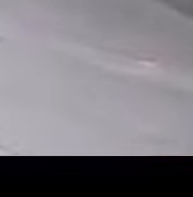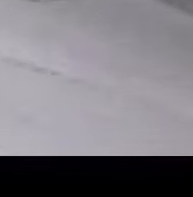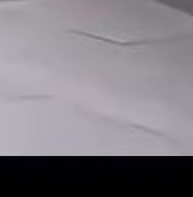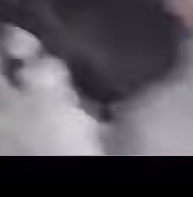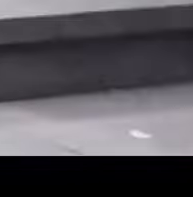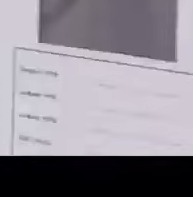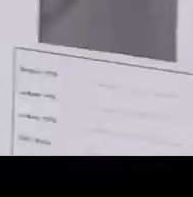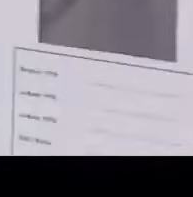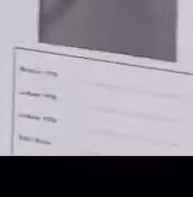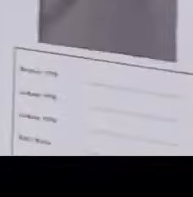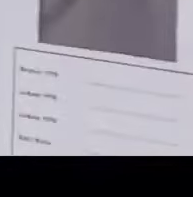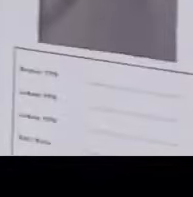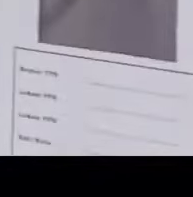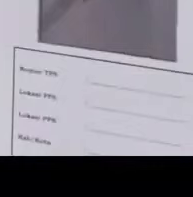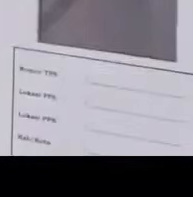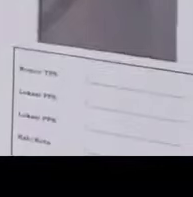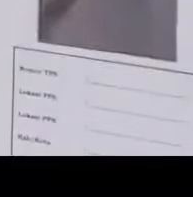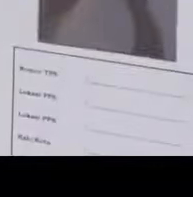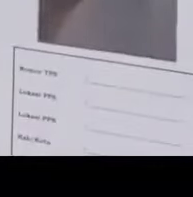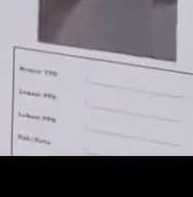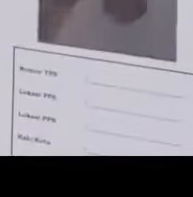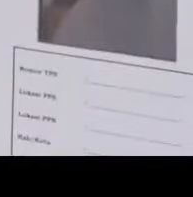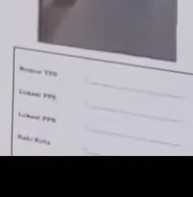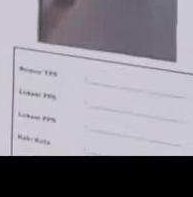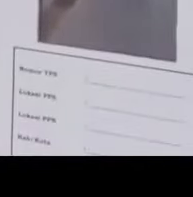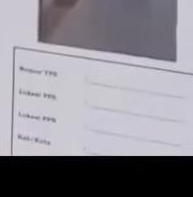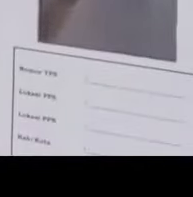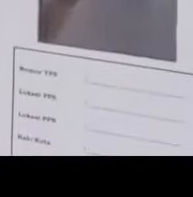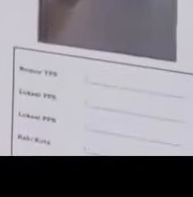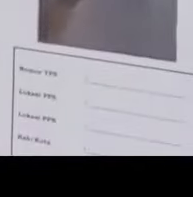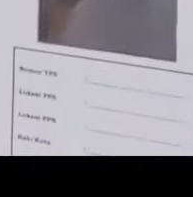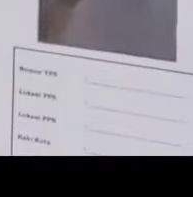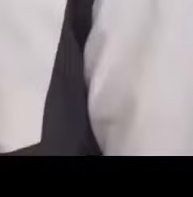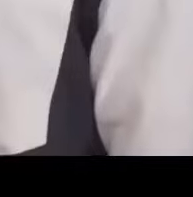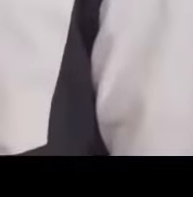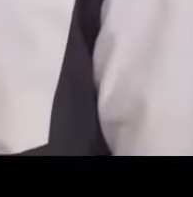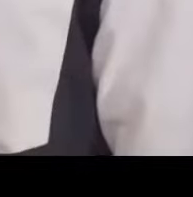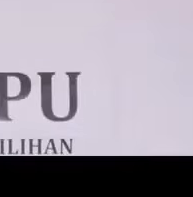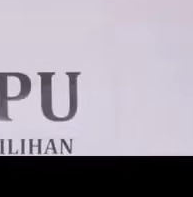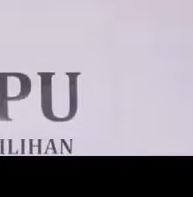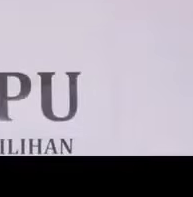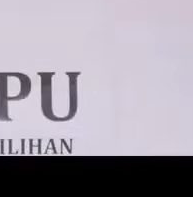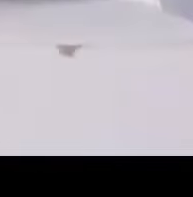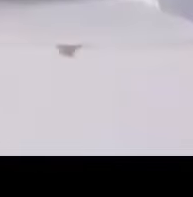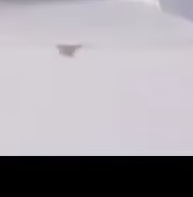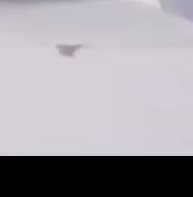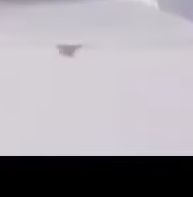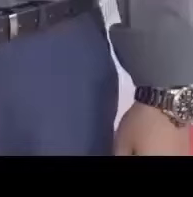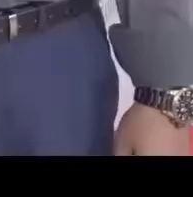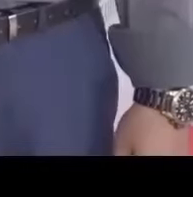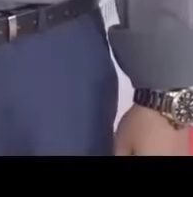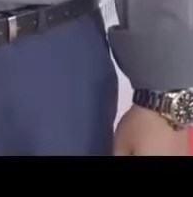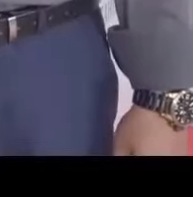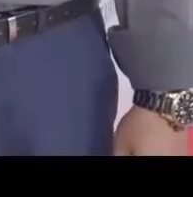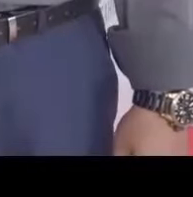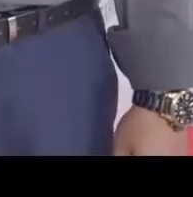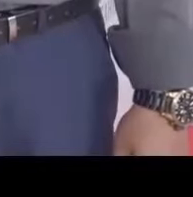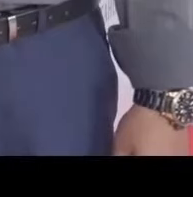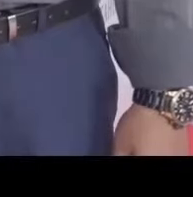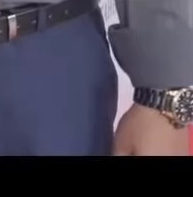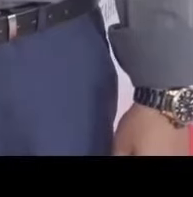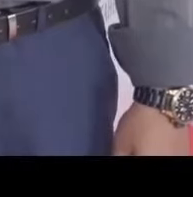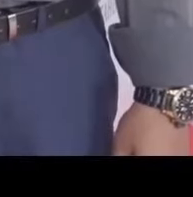hadapi. Kita punya kekuatan. Dengan satu suara, kita bisa menentukan arah masa depan Jawa Barat. Datang ke